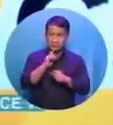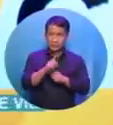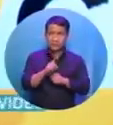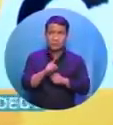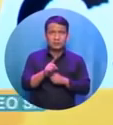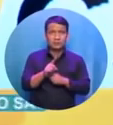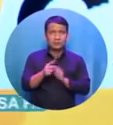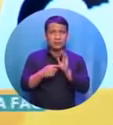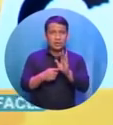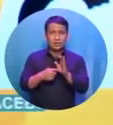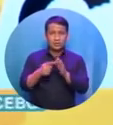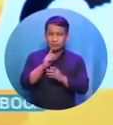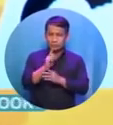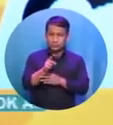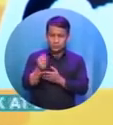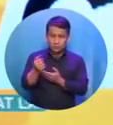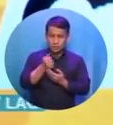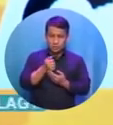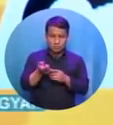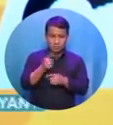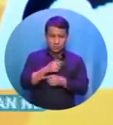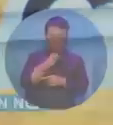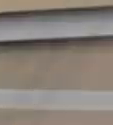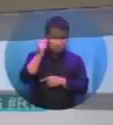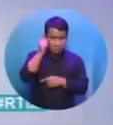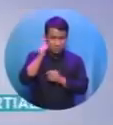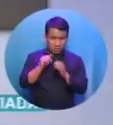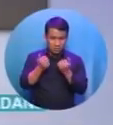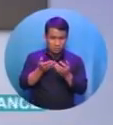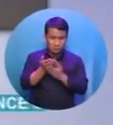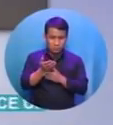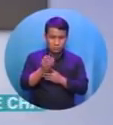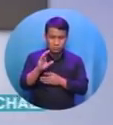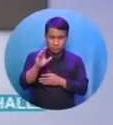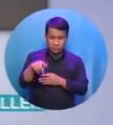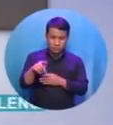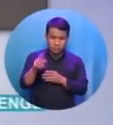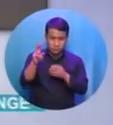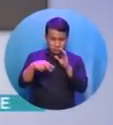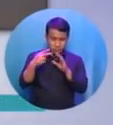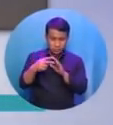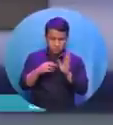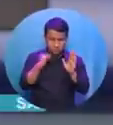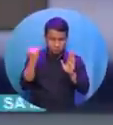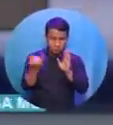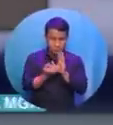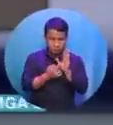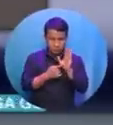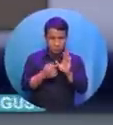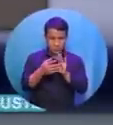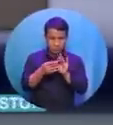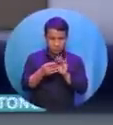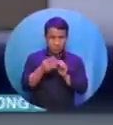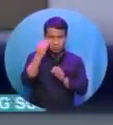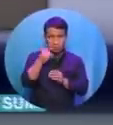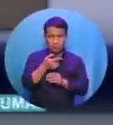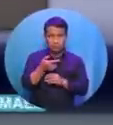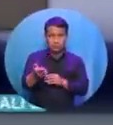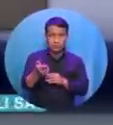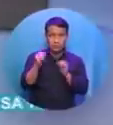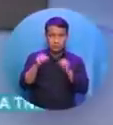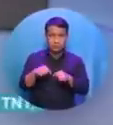paraan para makasali kayo sa tulong ni Idol sa pamamagitan ng cellphone video. Ipakilala ang sarili at ikwento kung bakit karapat-dapat